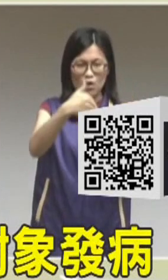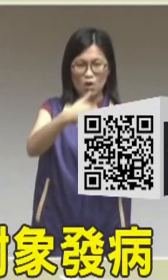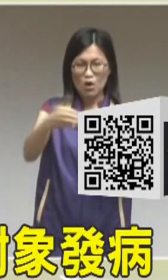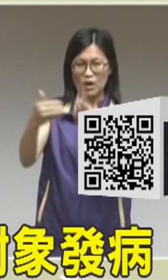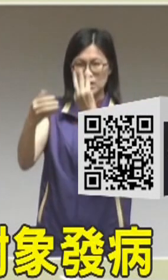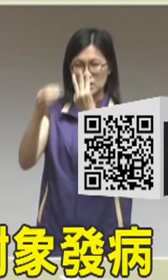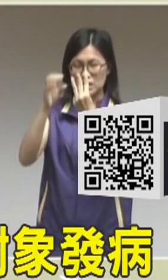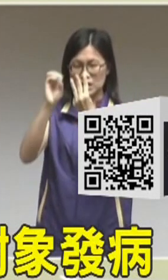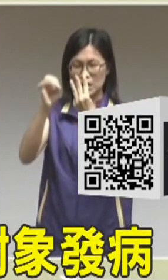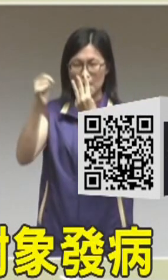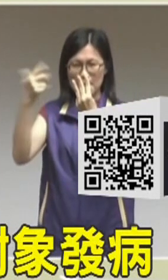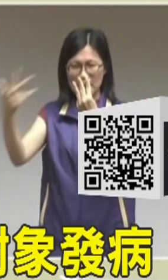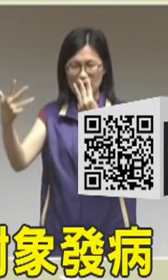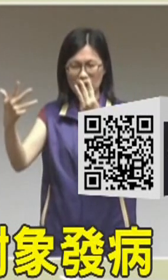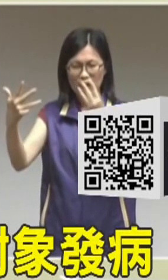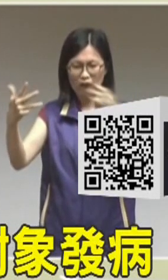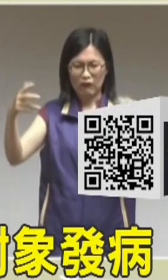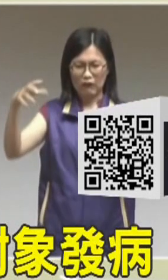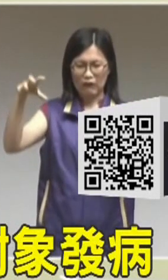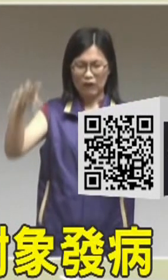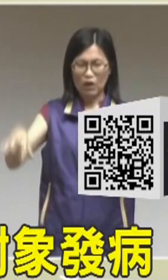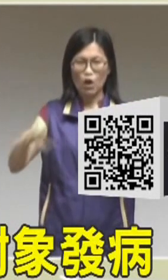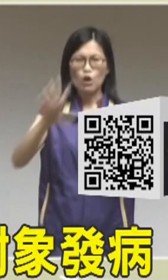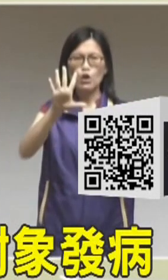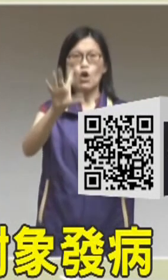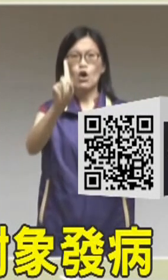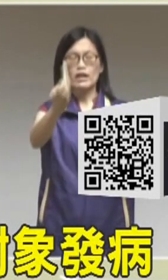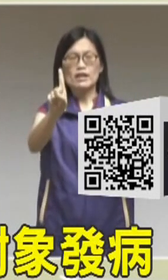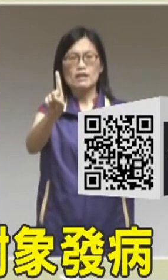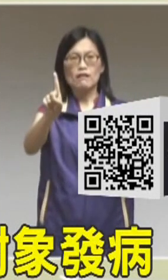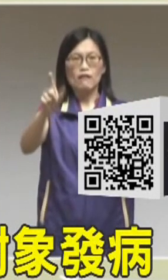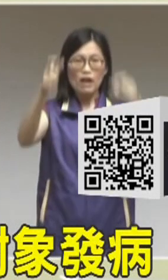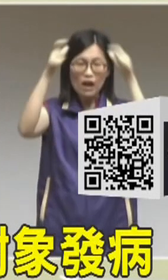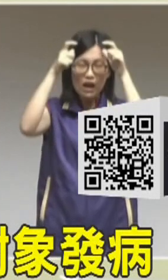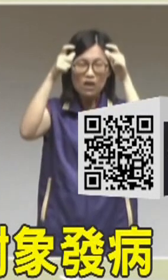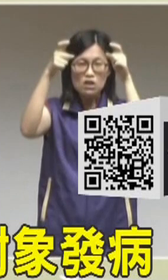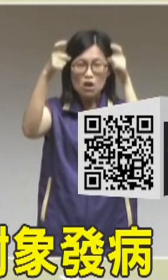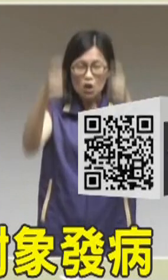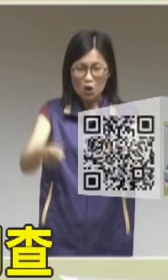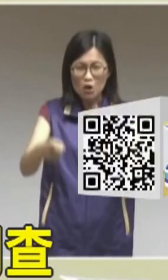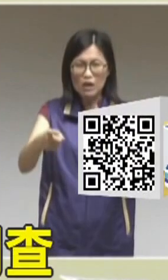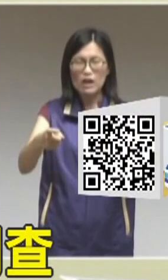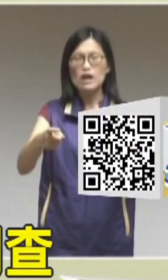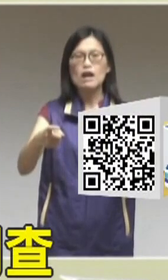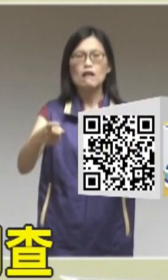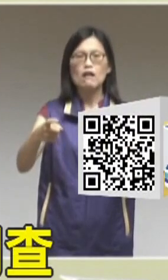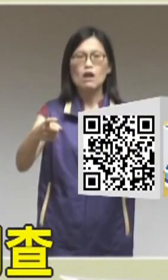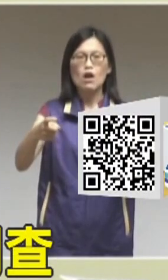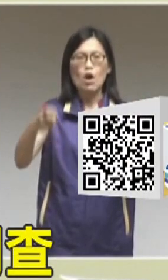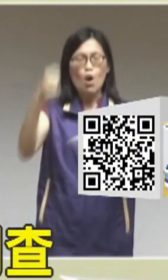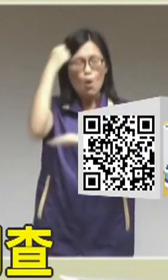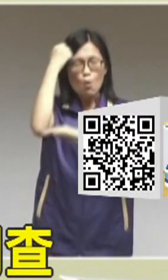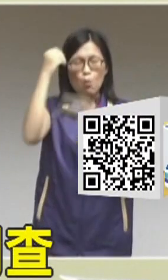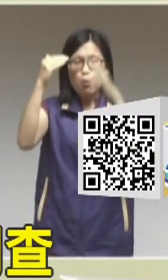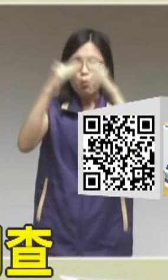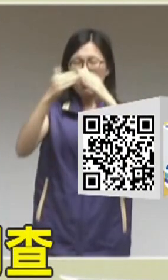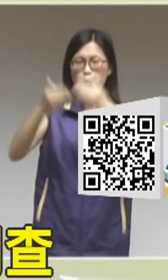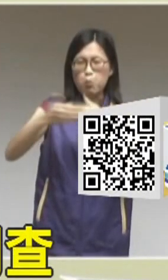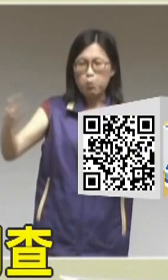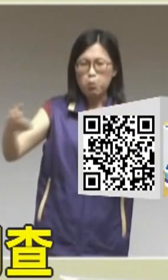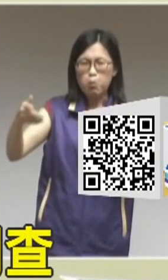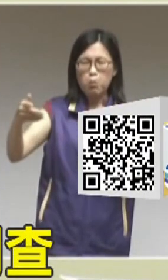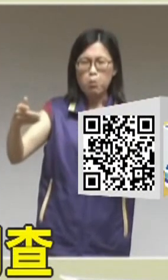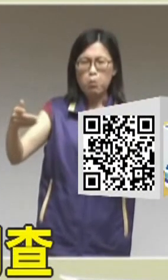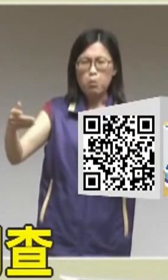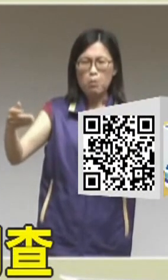那有一位高雄港的居家隔离对象发病，好，那经过昨天